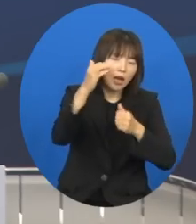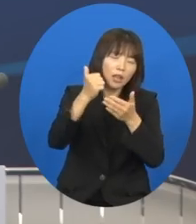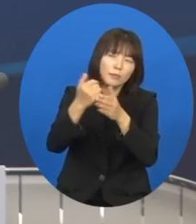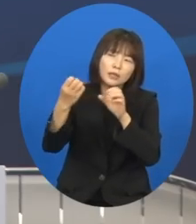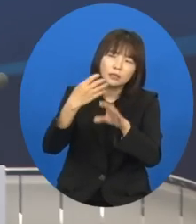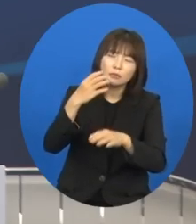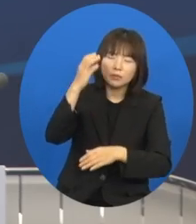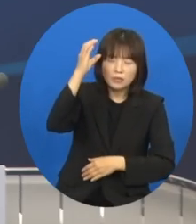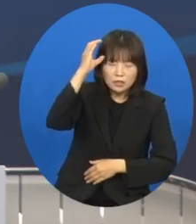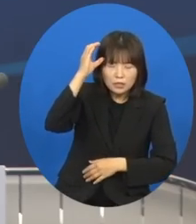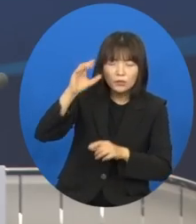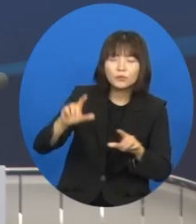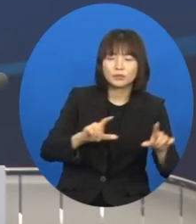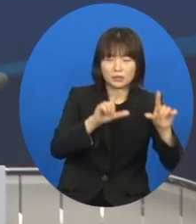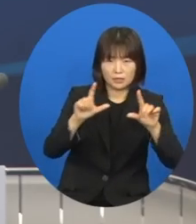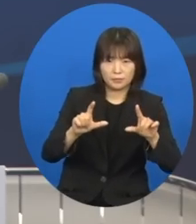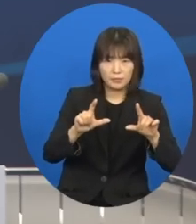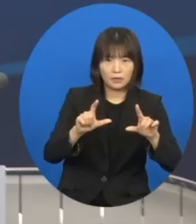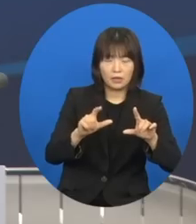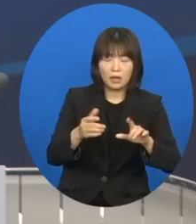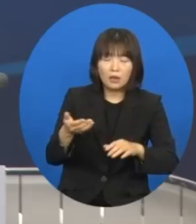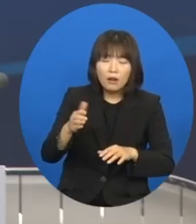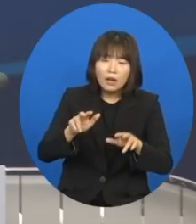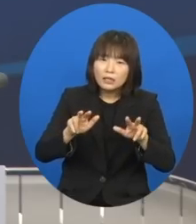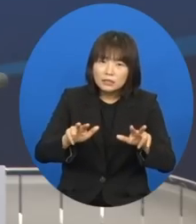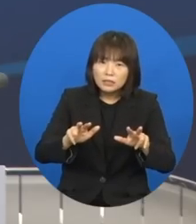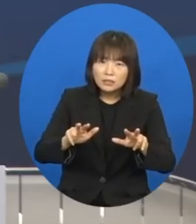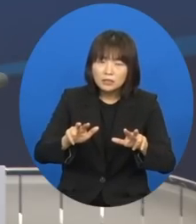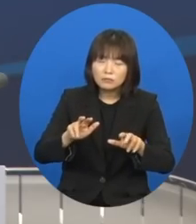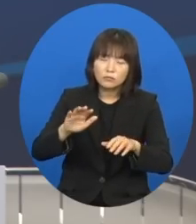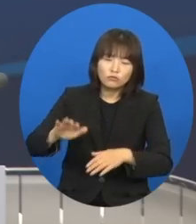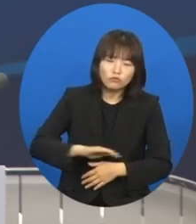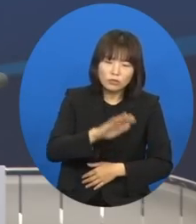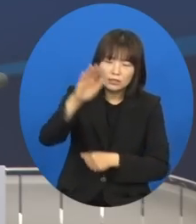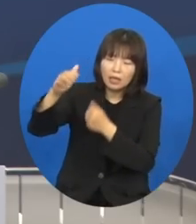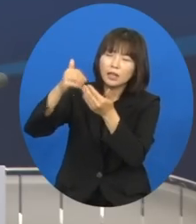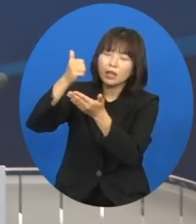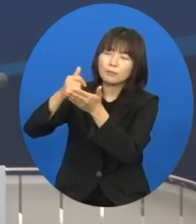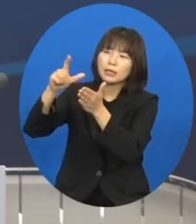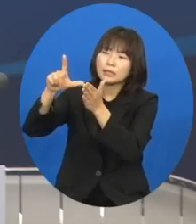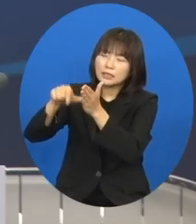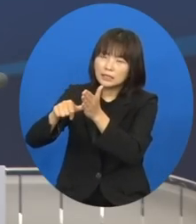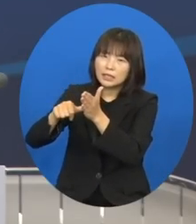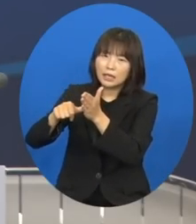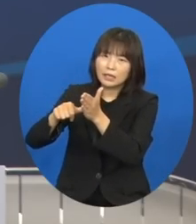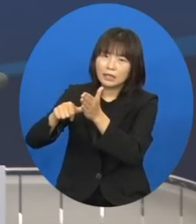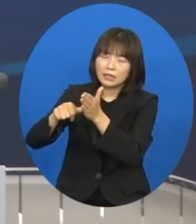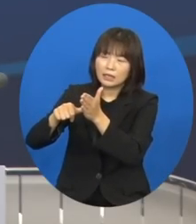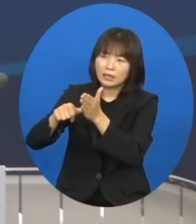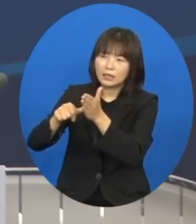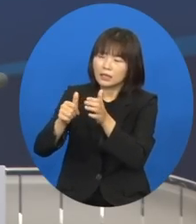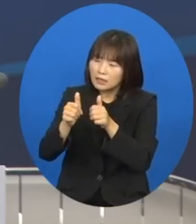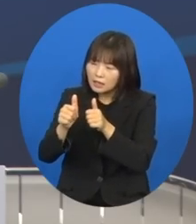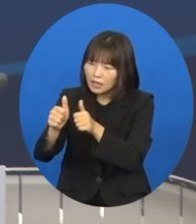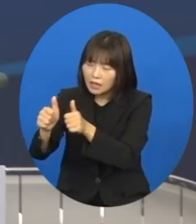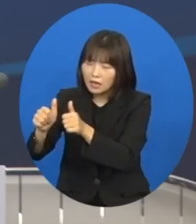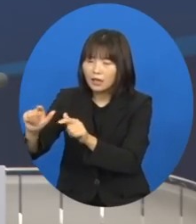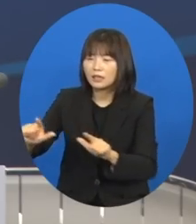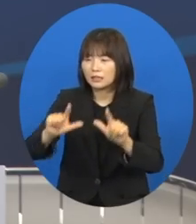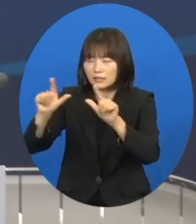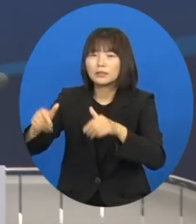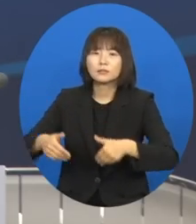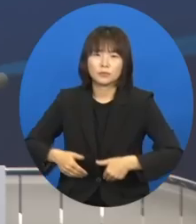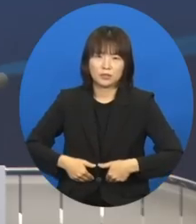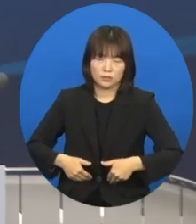이 자리에서 크로노스가 아니라 하나님의 시간표에 맞춰야 돼요 하나님께 가까이 갈 수 있도록